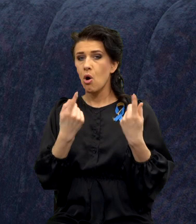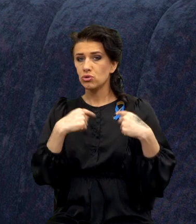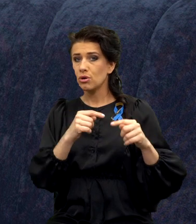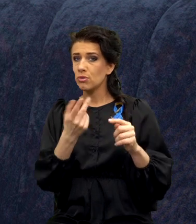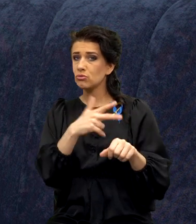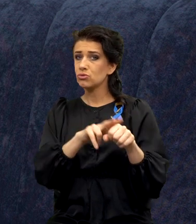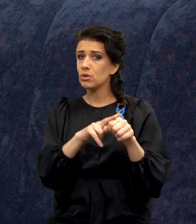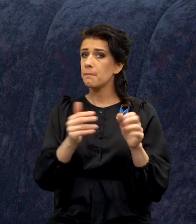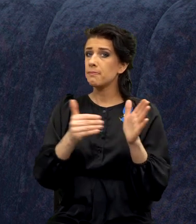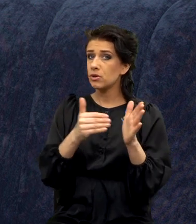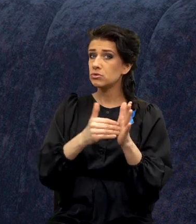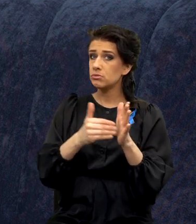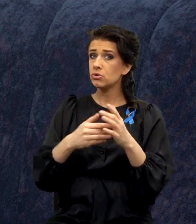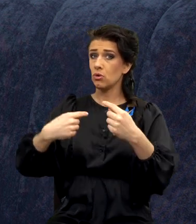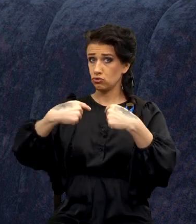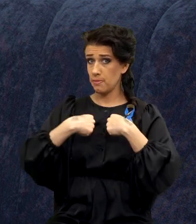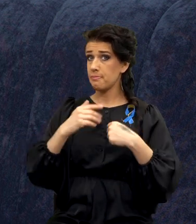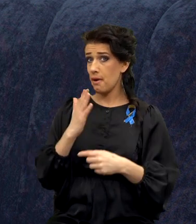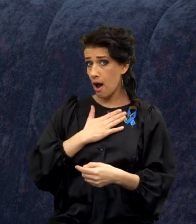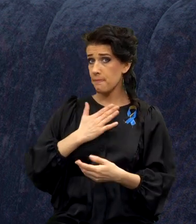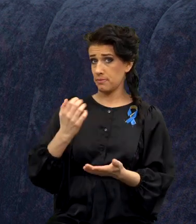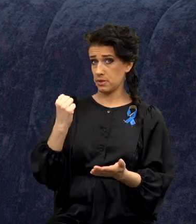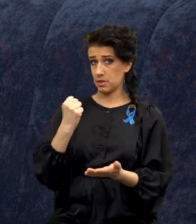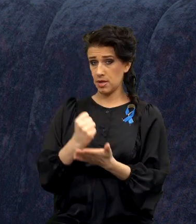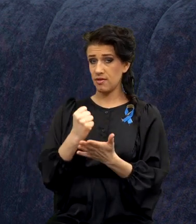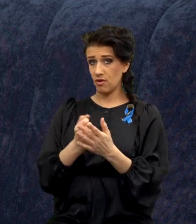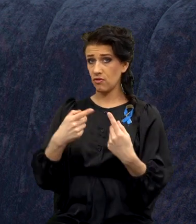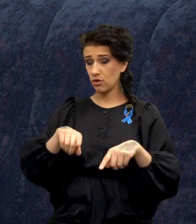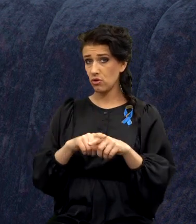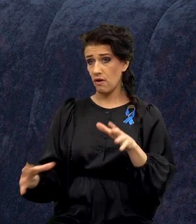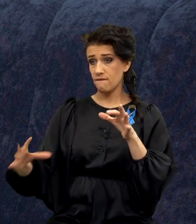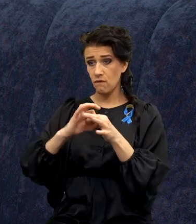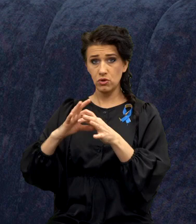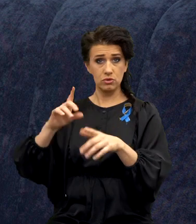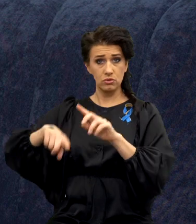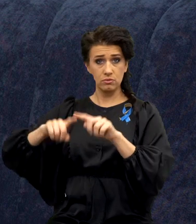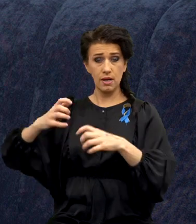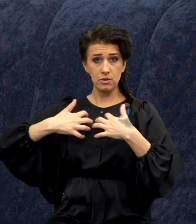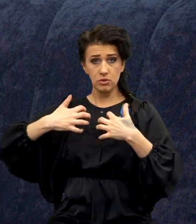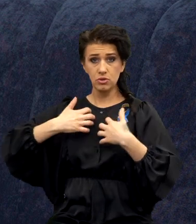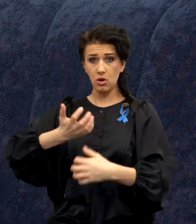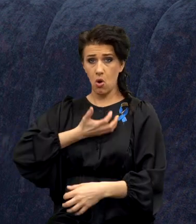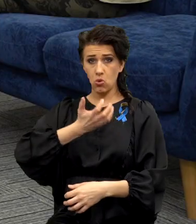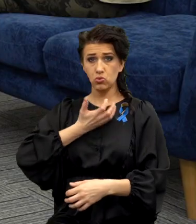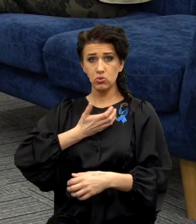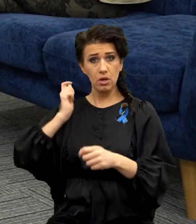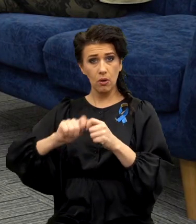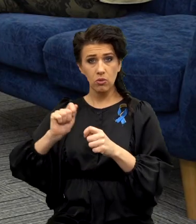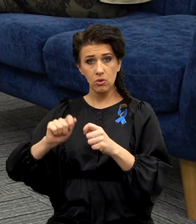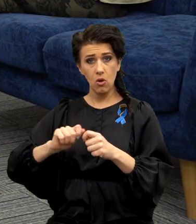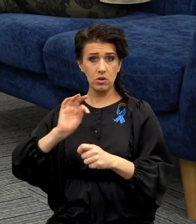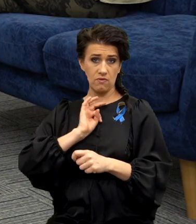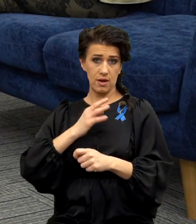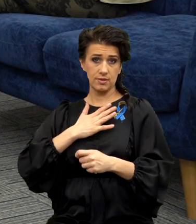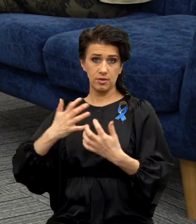potrzebują właśnie tej sprawczości, włączenia się do zwykłej rutyny życia, żeby odzyskać poczucie kontroli i